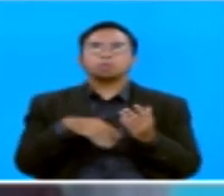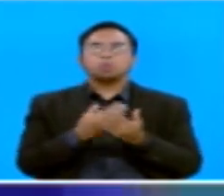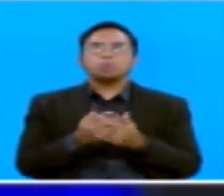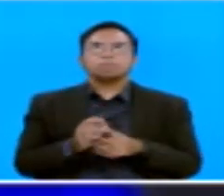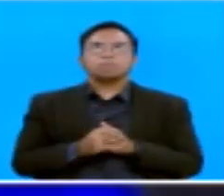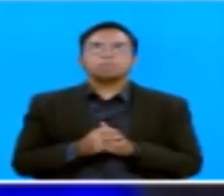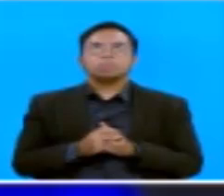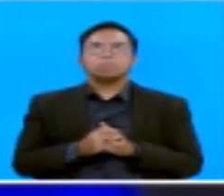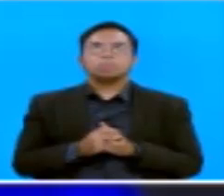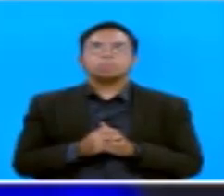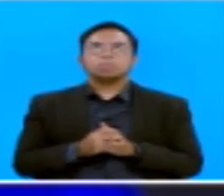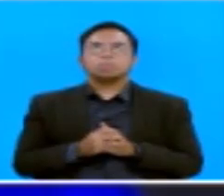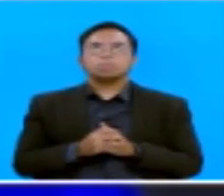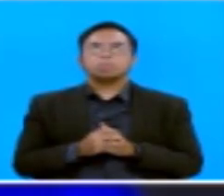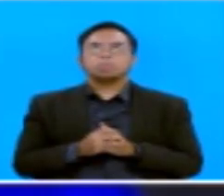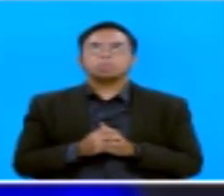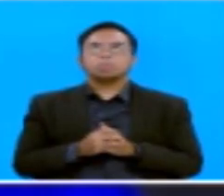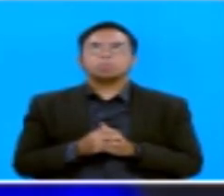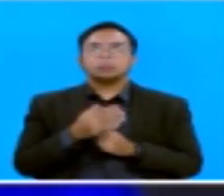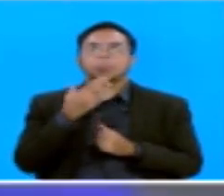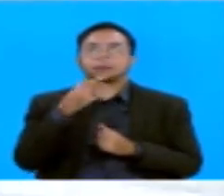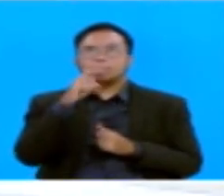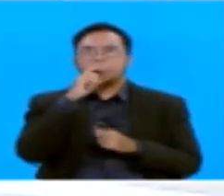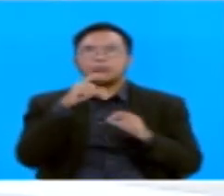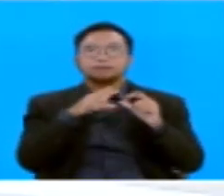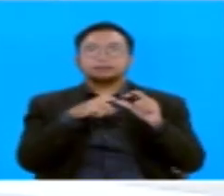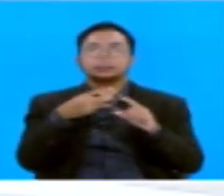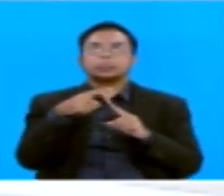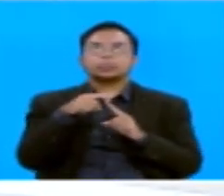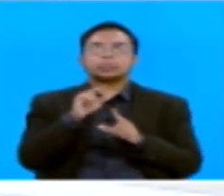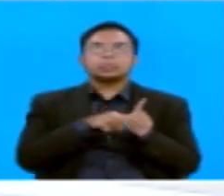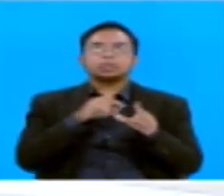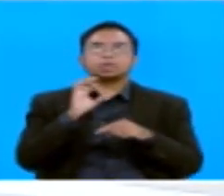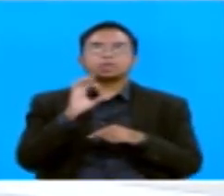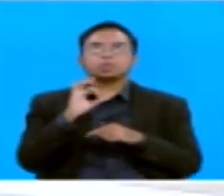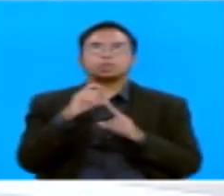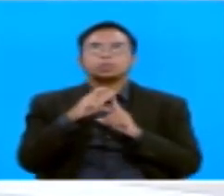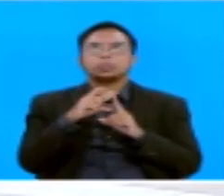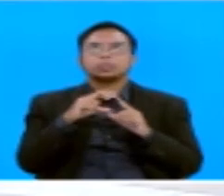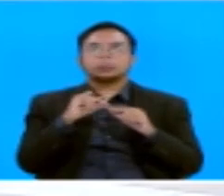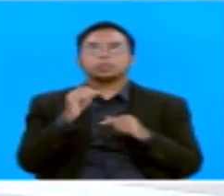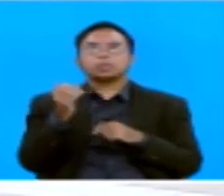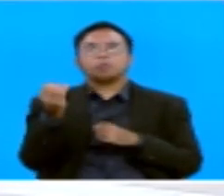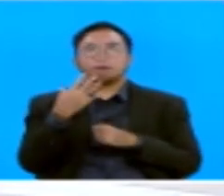Baik, terima kasih Pak Setiadi atas informasinya. Semoga Pak Ahmad ini segera